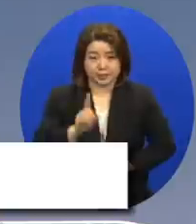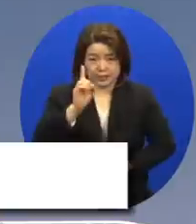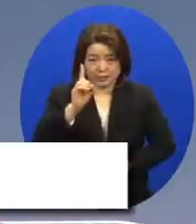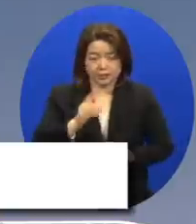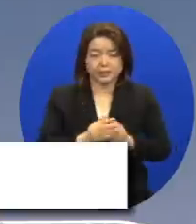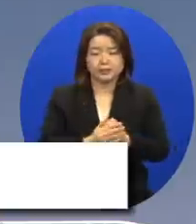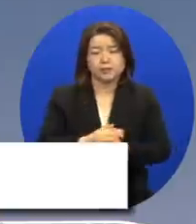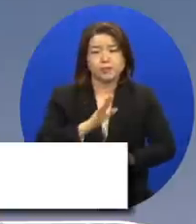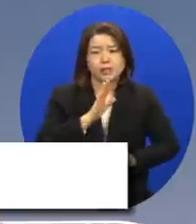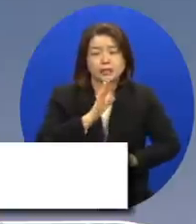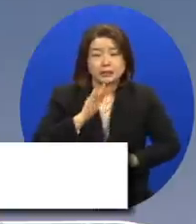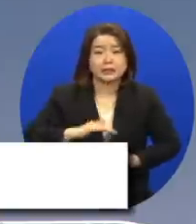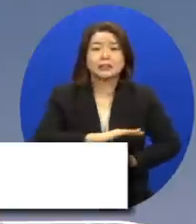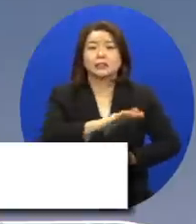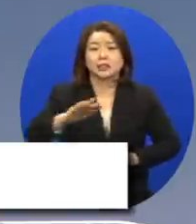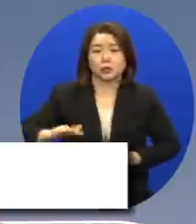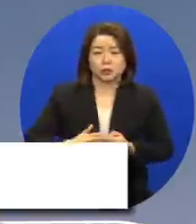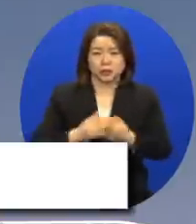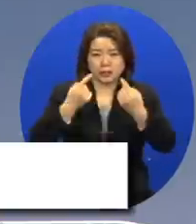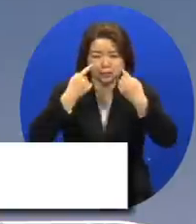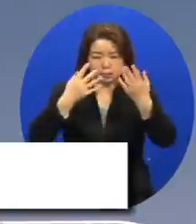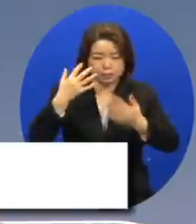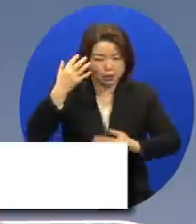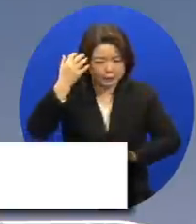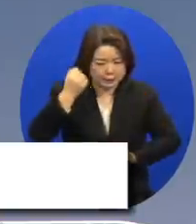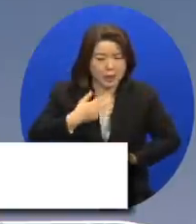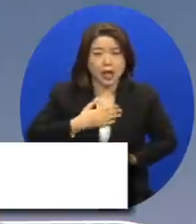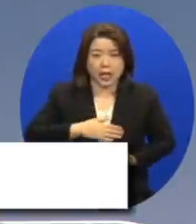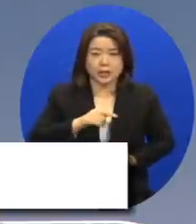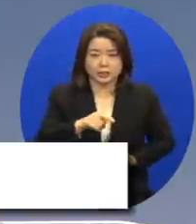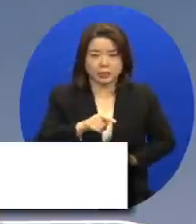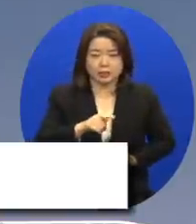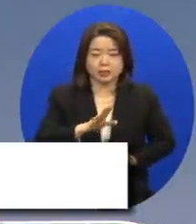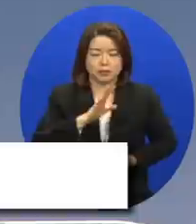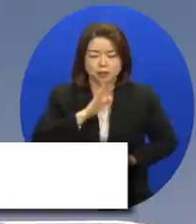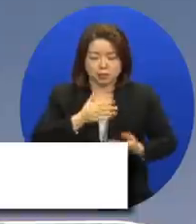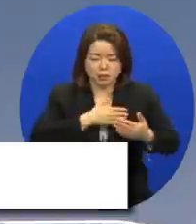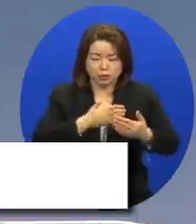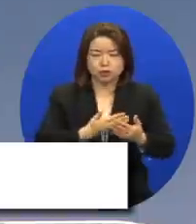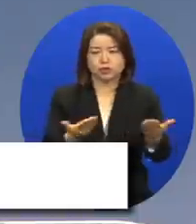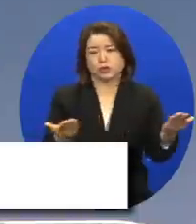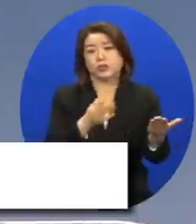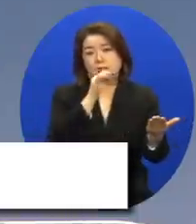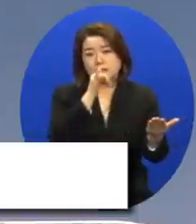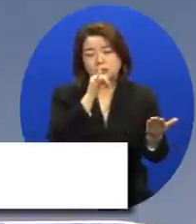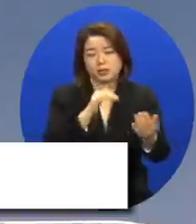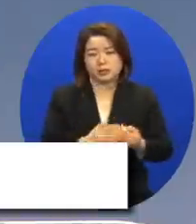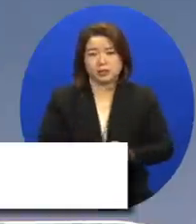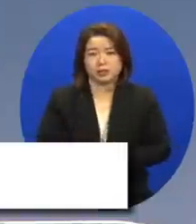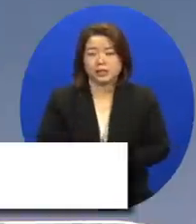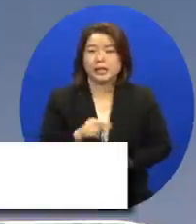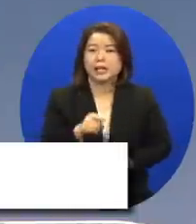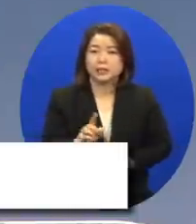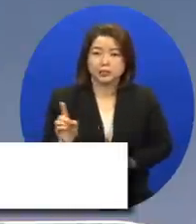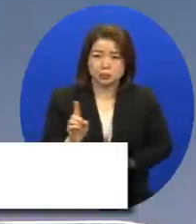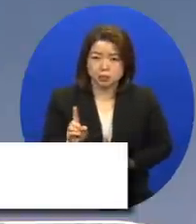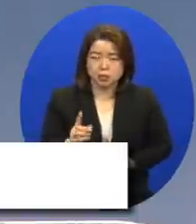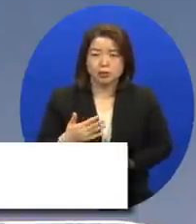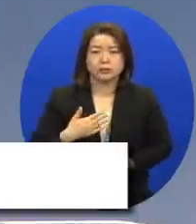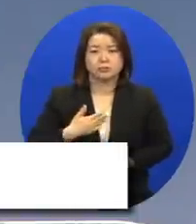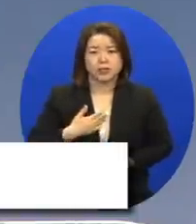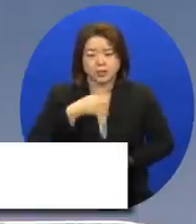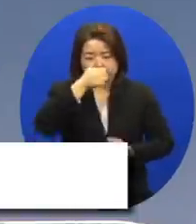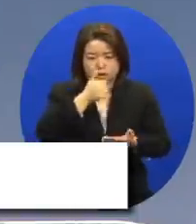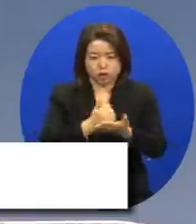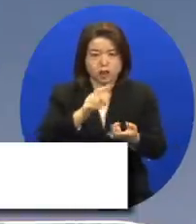진짜 우리가 분명히 아는 것 정말 두려운 일이 있습니다 그것은 우리가 죄에